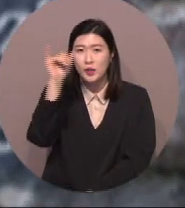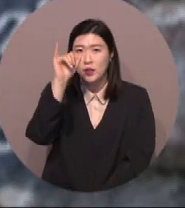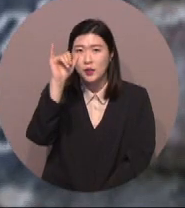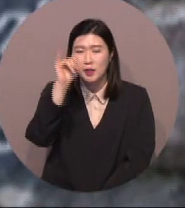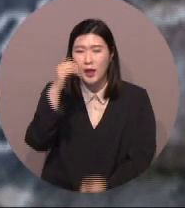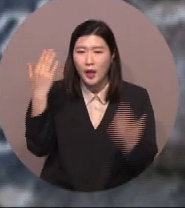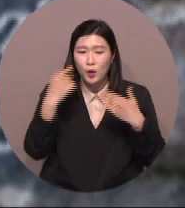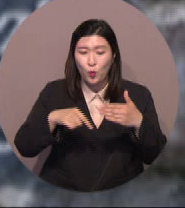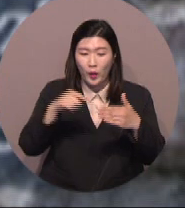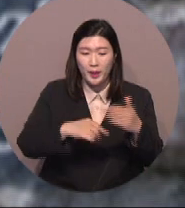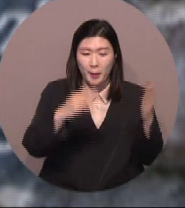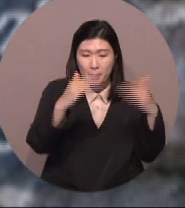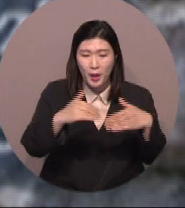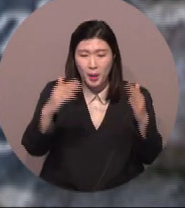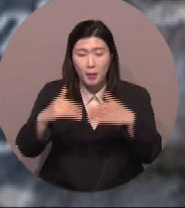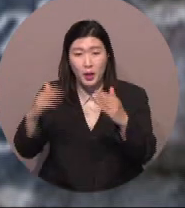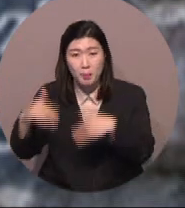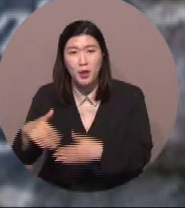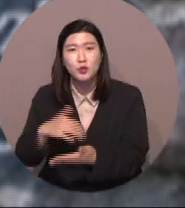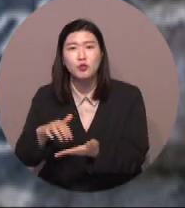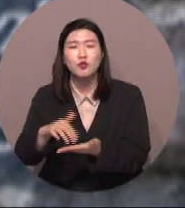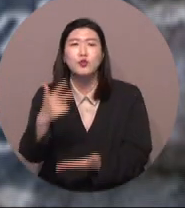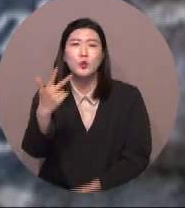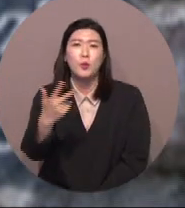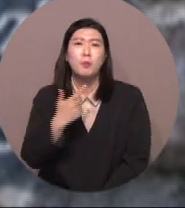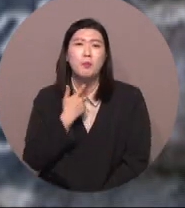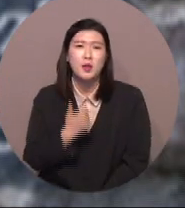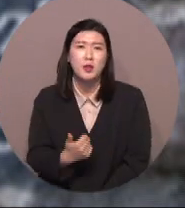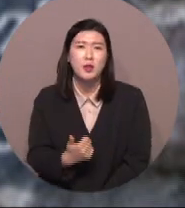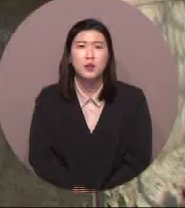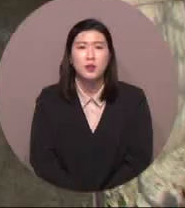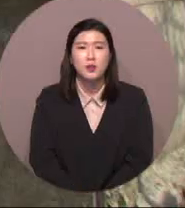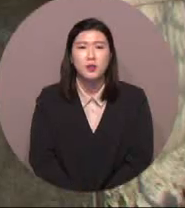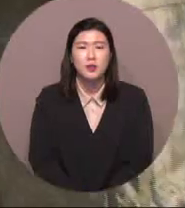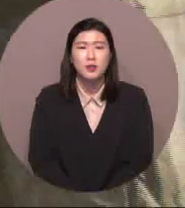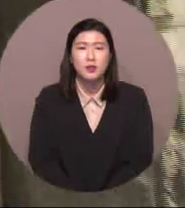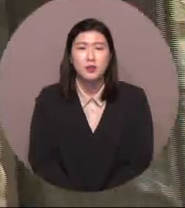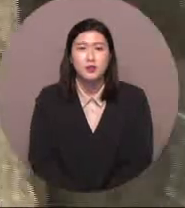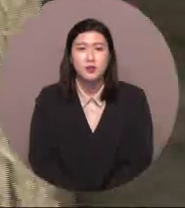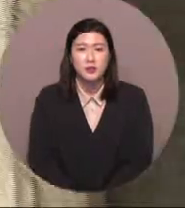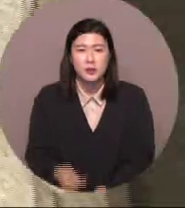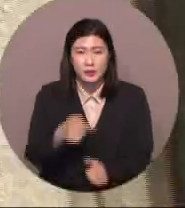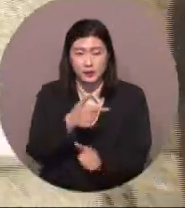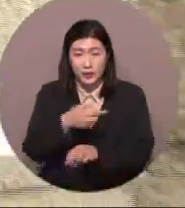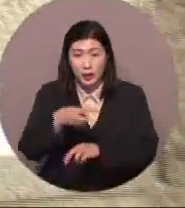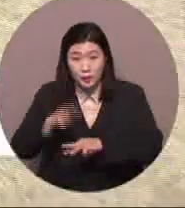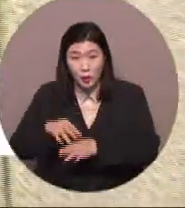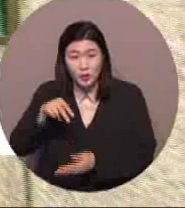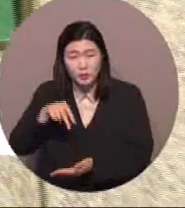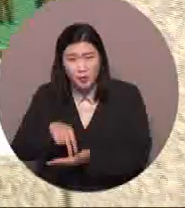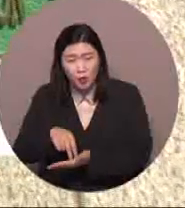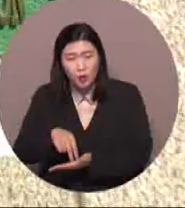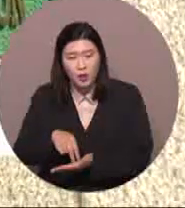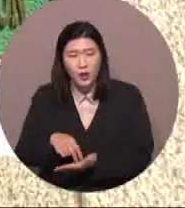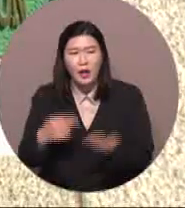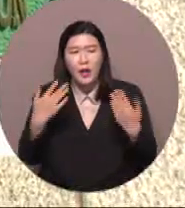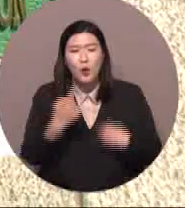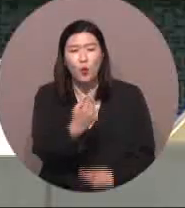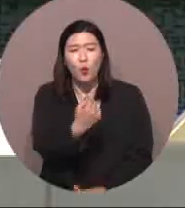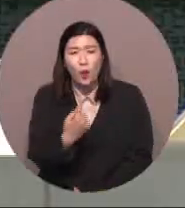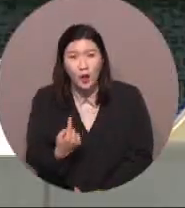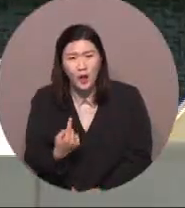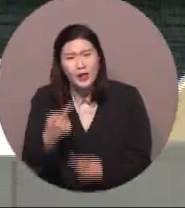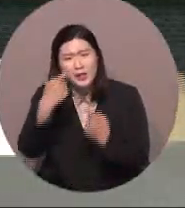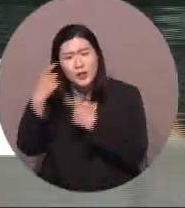관련 기념물을 전수 조사에 7권을 없앤 바 있습니다 대전시교육청은 학교를 방문한 것을 단순